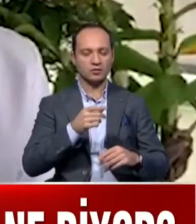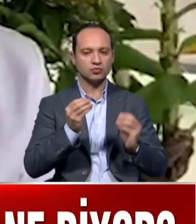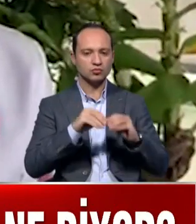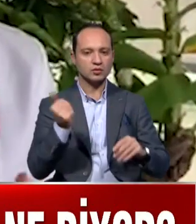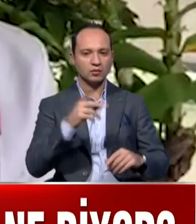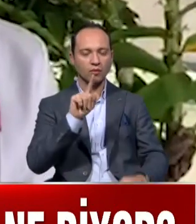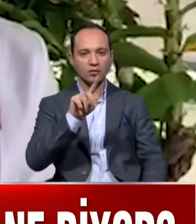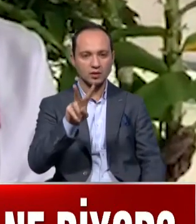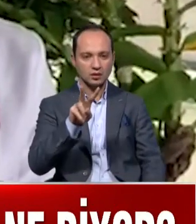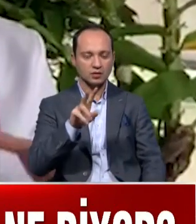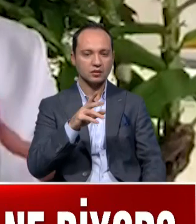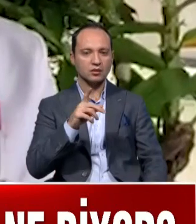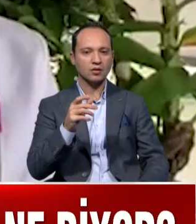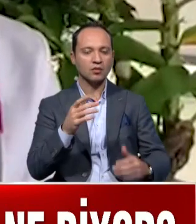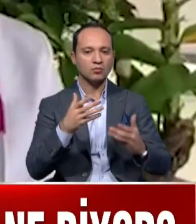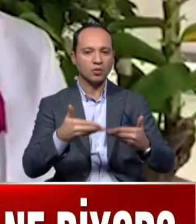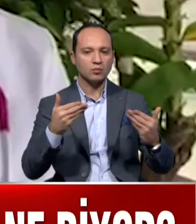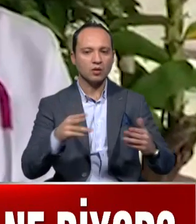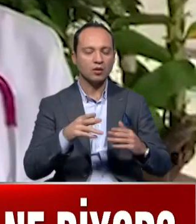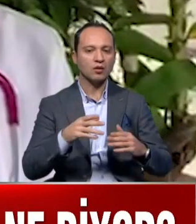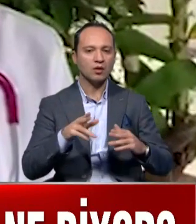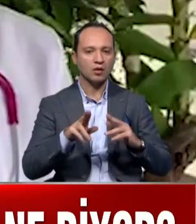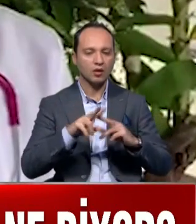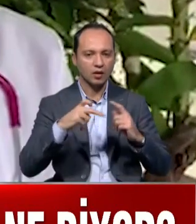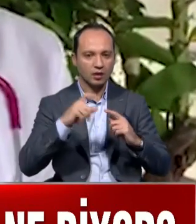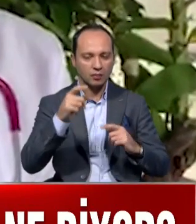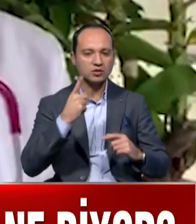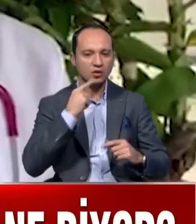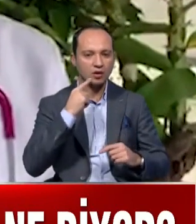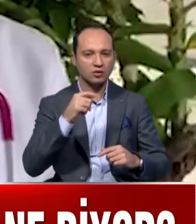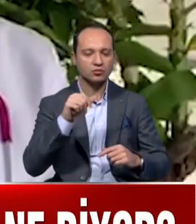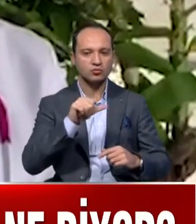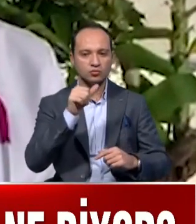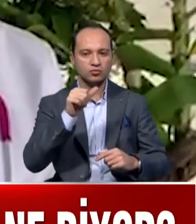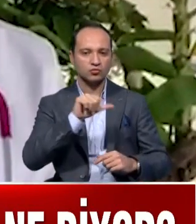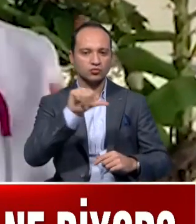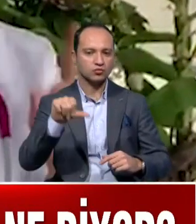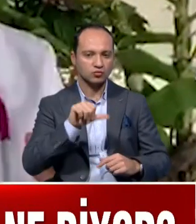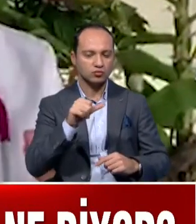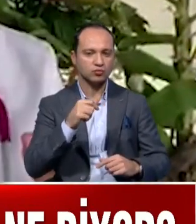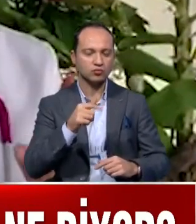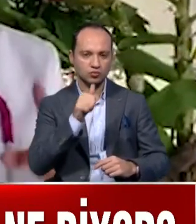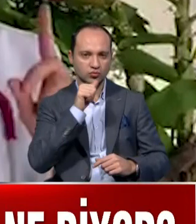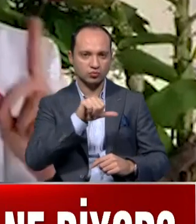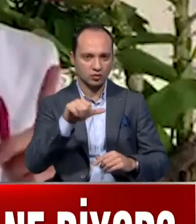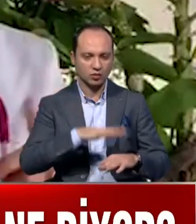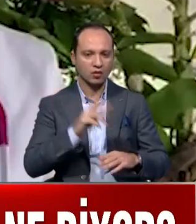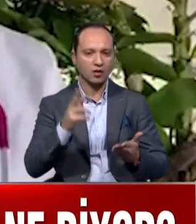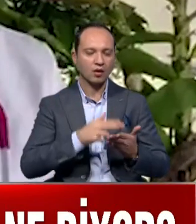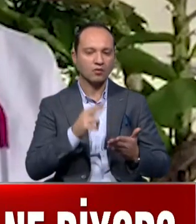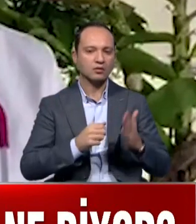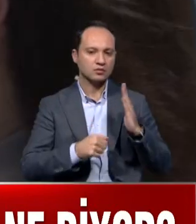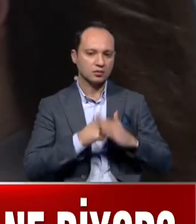yumurta sayısı 12. Yanına koca koca krepler koyuluyor. Üzerine şekerli şuruplar dökülüyor. Bu kahvaltı bence